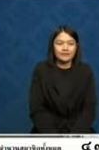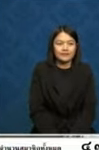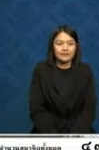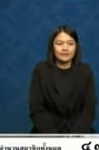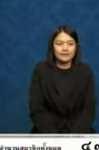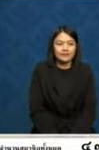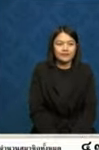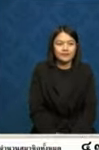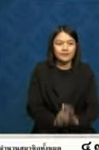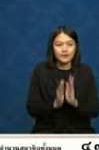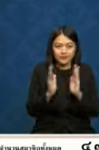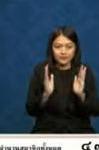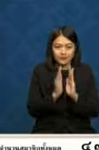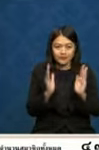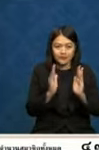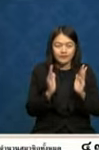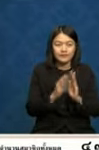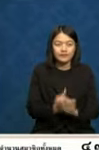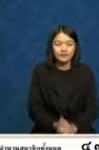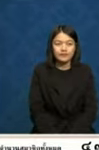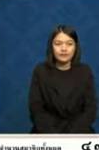ครับขอบคุณครับ